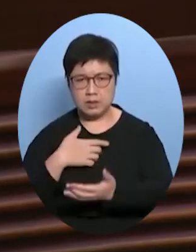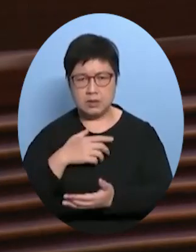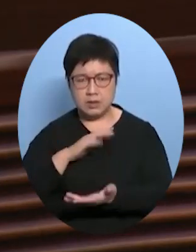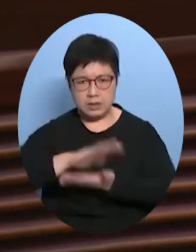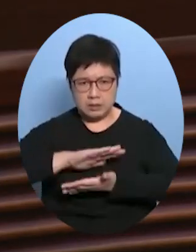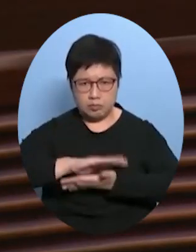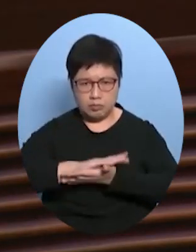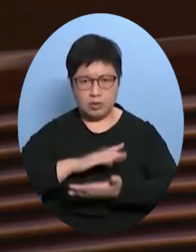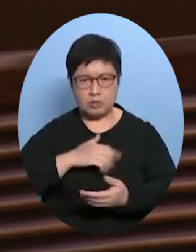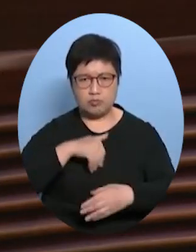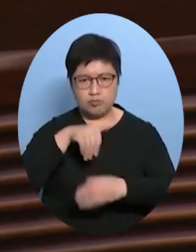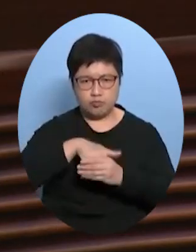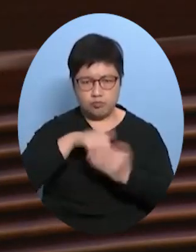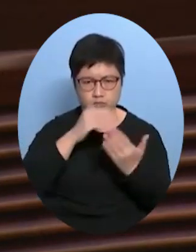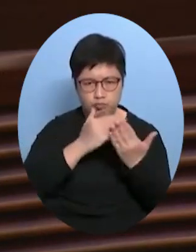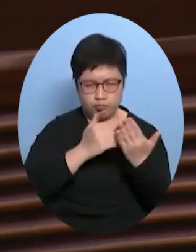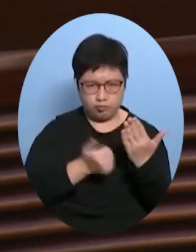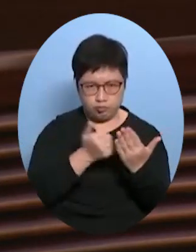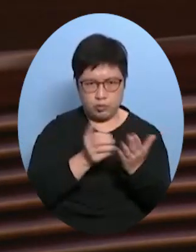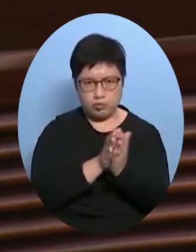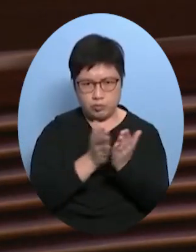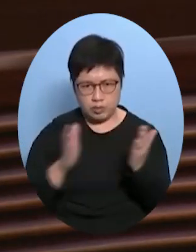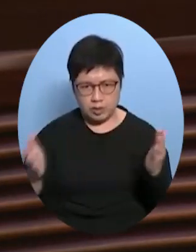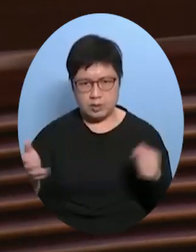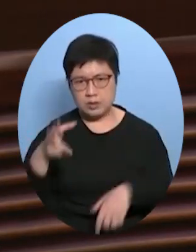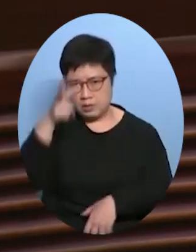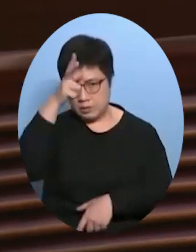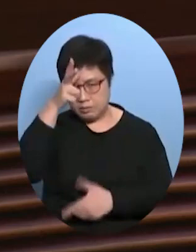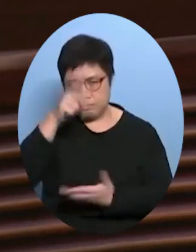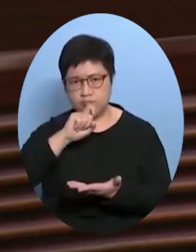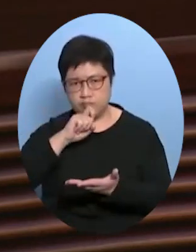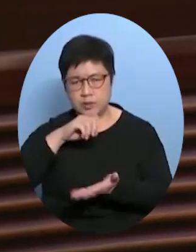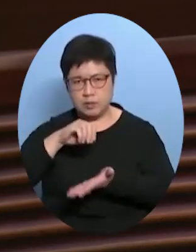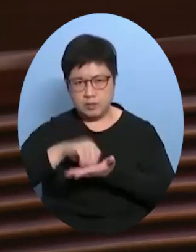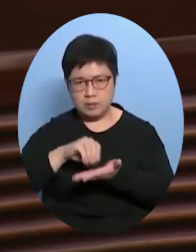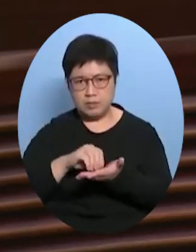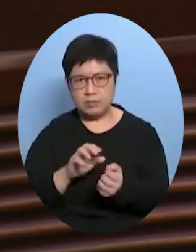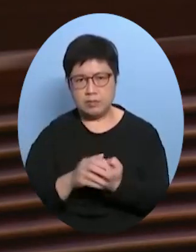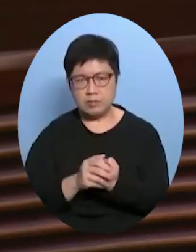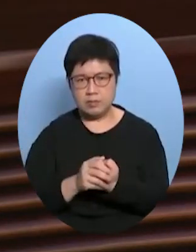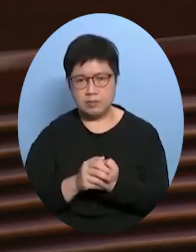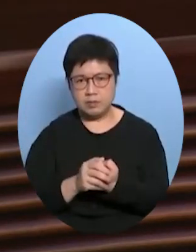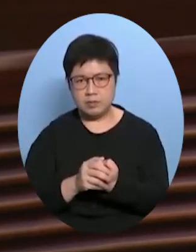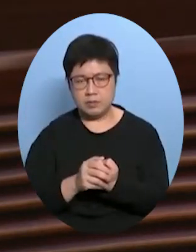介紹完善選舉制度的小冊子之外，政府亦都制定了一份